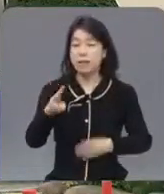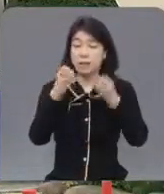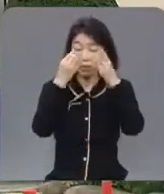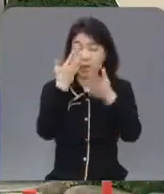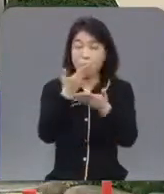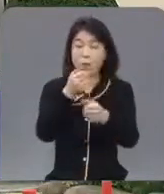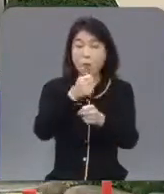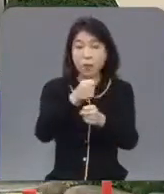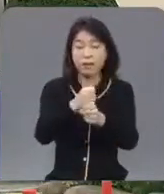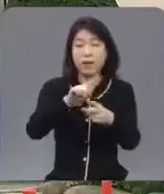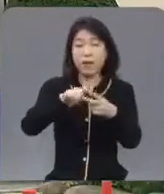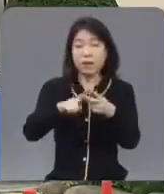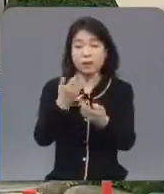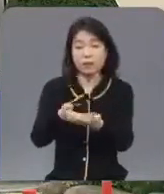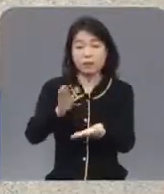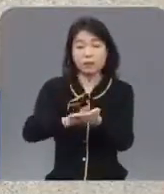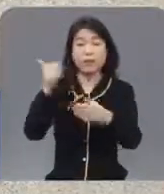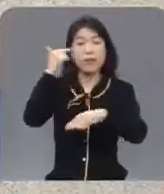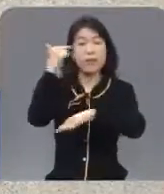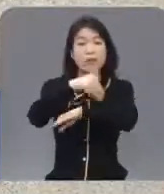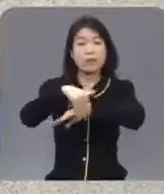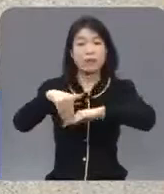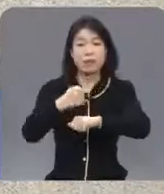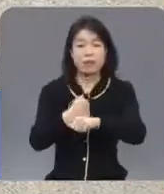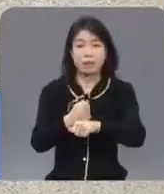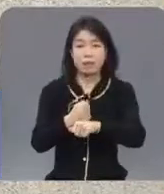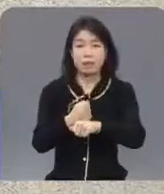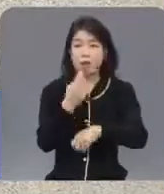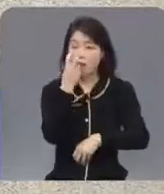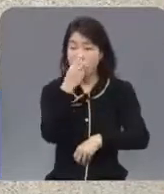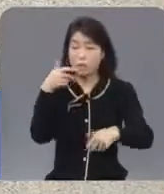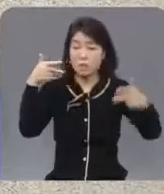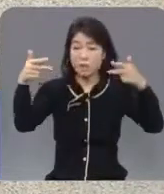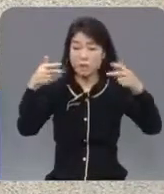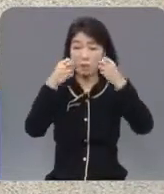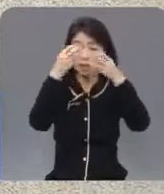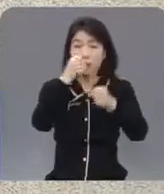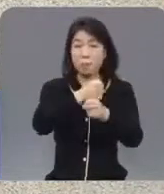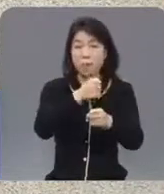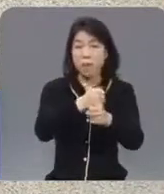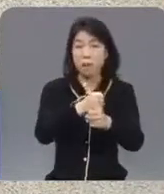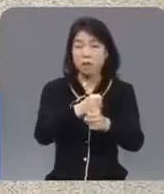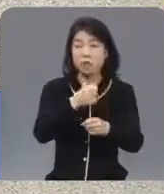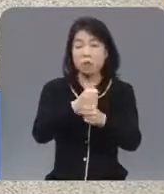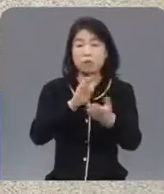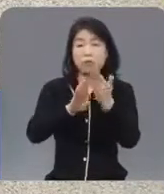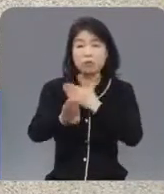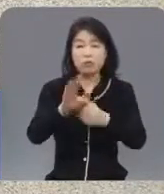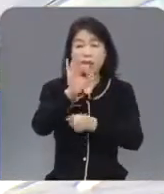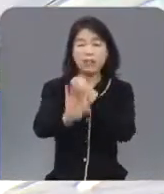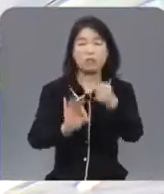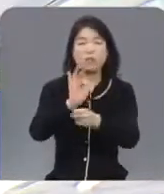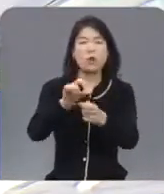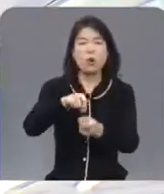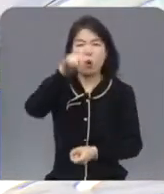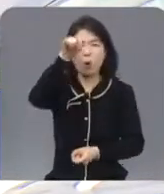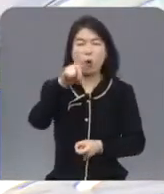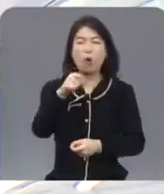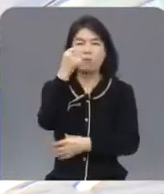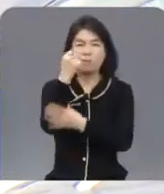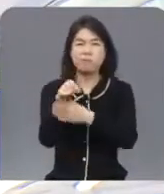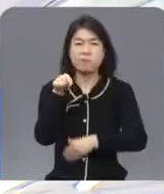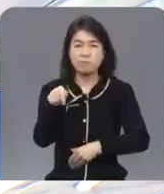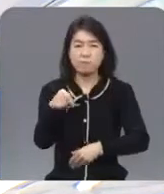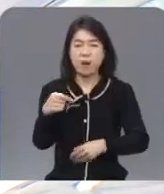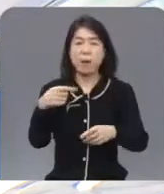펑키 씨는 올해 마운 두 곳의 방범 cctv 를 새로 설치하고 설치 후 10년이 된 노후 시 시기는